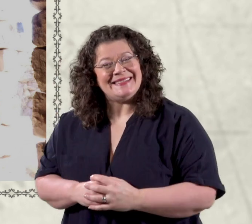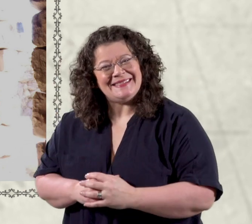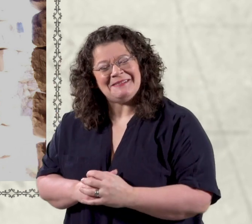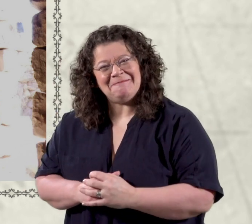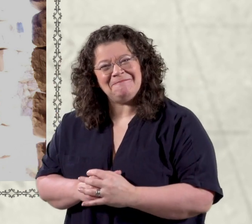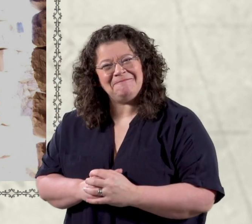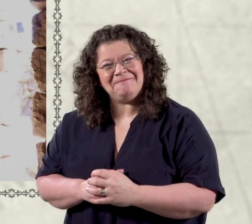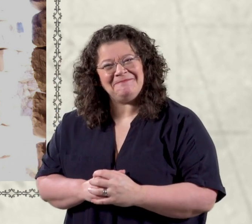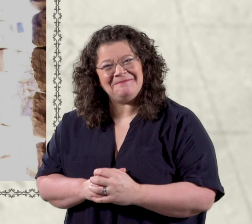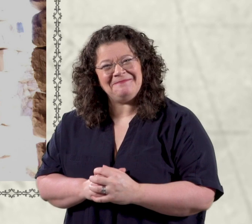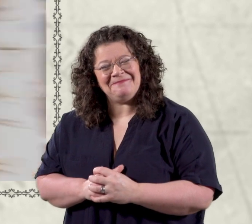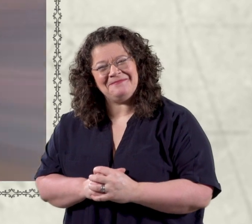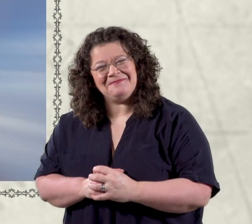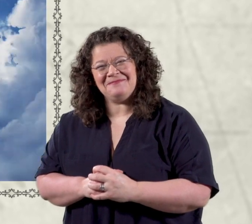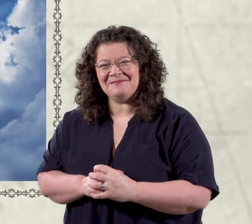Nawdd Sant Cymru.